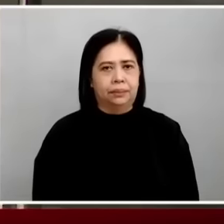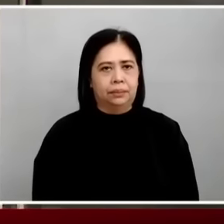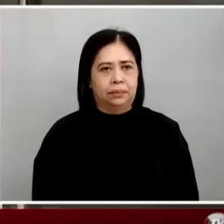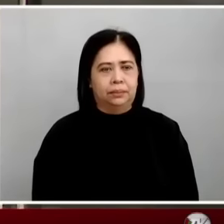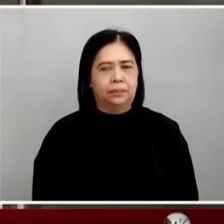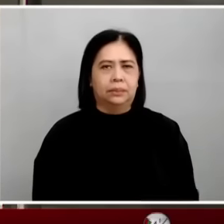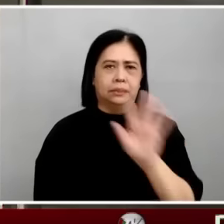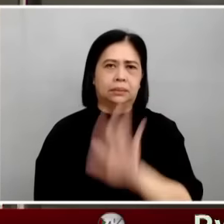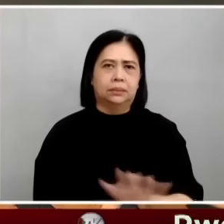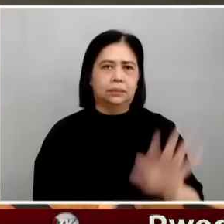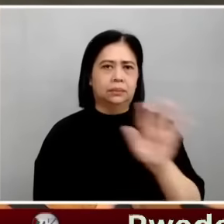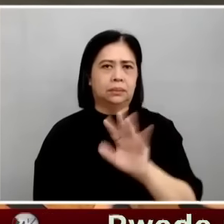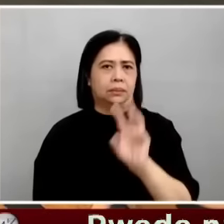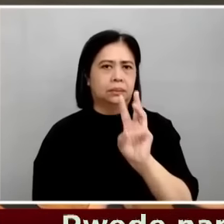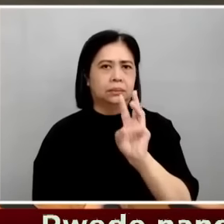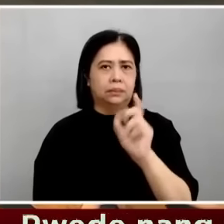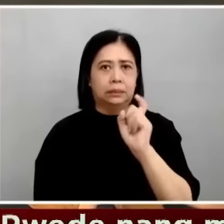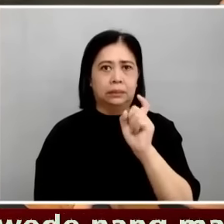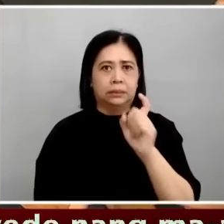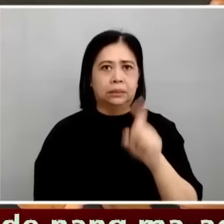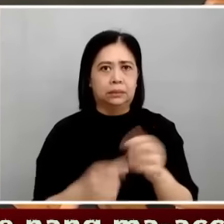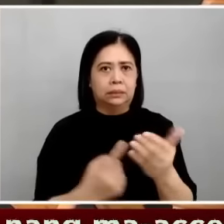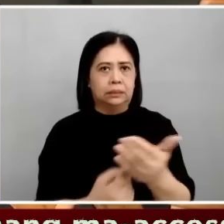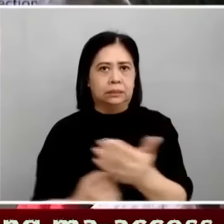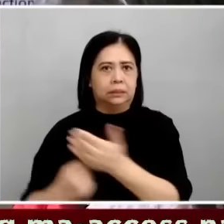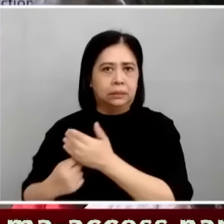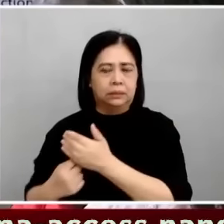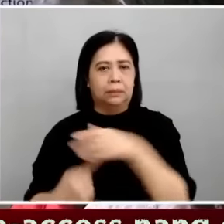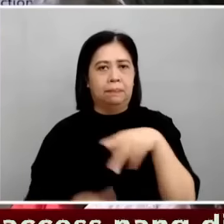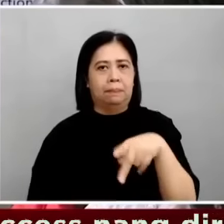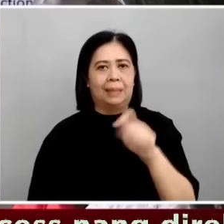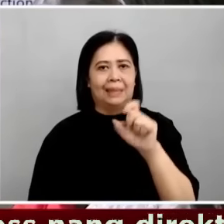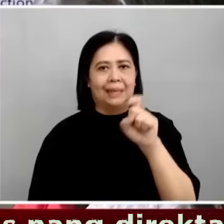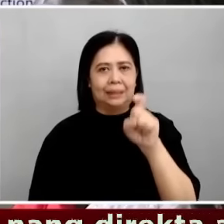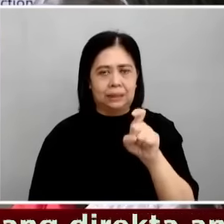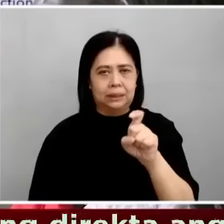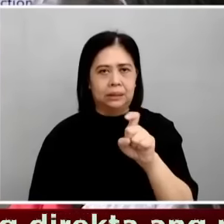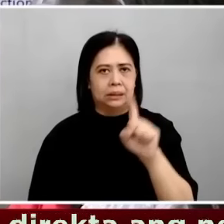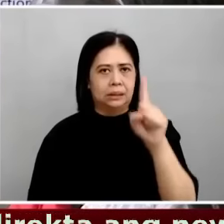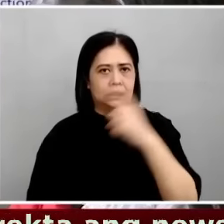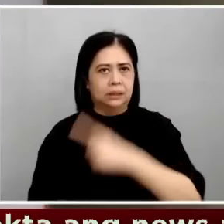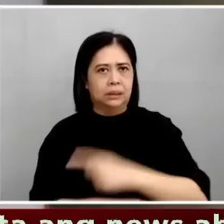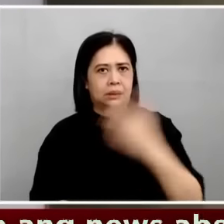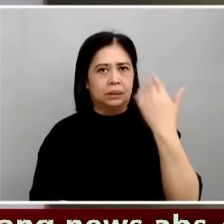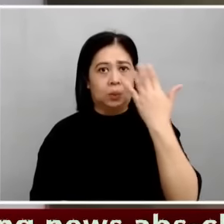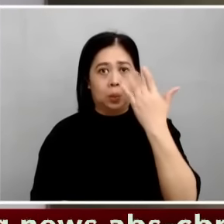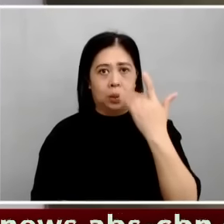Tinatayang 6 agad ang in-isolate ng PITX noong isang araw dahil